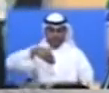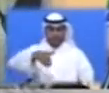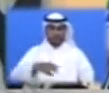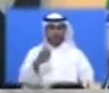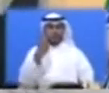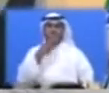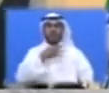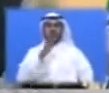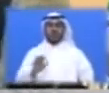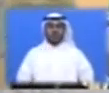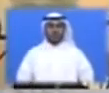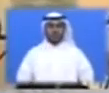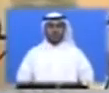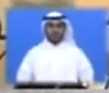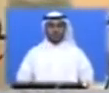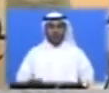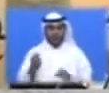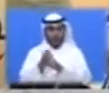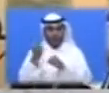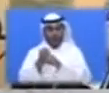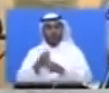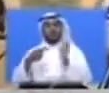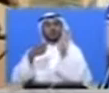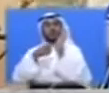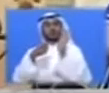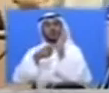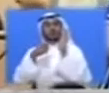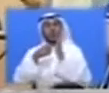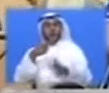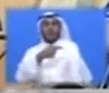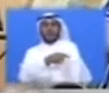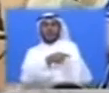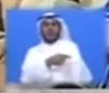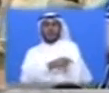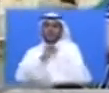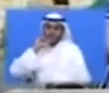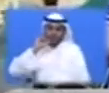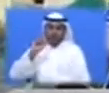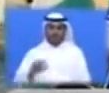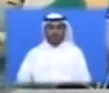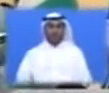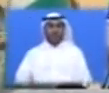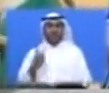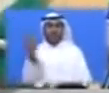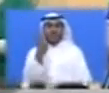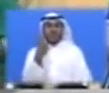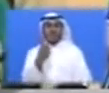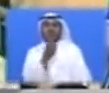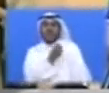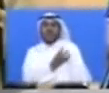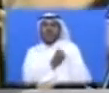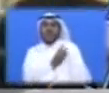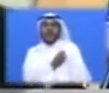لهم، مثل جامعة طبية جامعة الاي او ام الطبية، وعندنا جامعة الجونكوين الكندية.